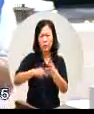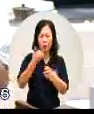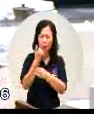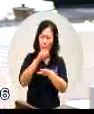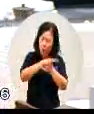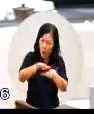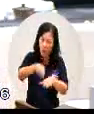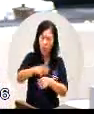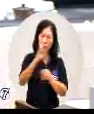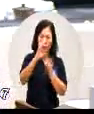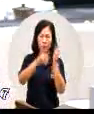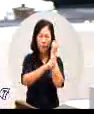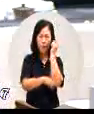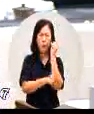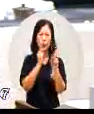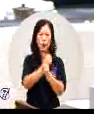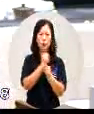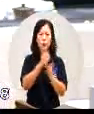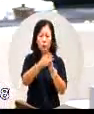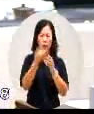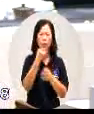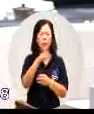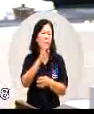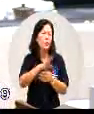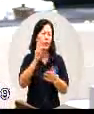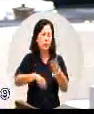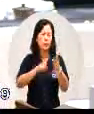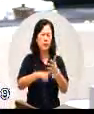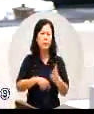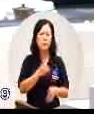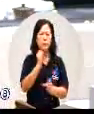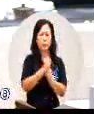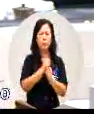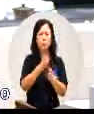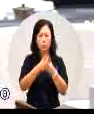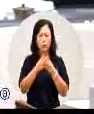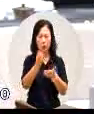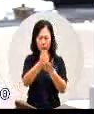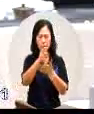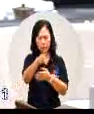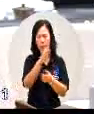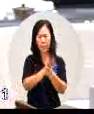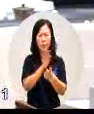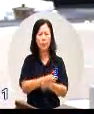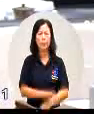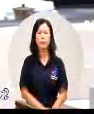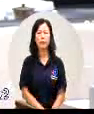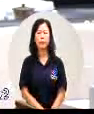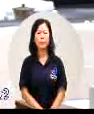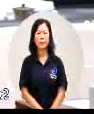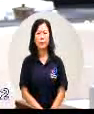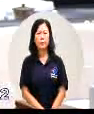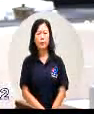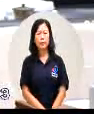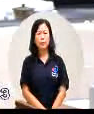的方式哦，那个经济实惠的来处理了哈。麻烦你们哦，谢谢。下一个哈，